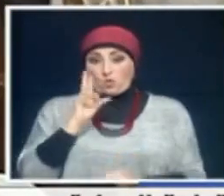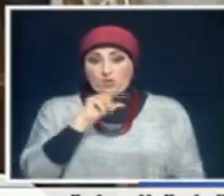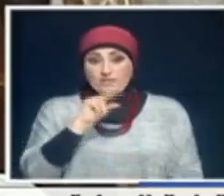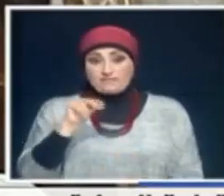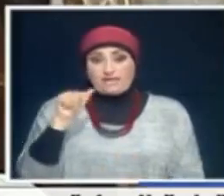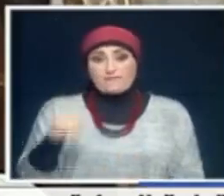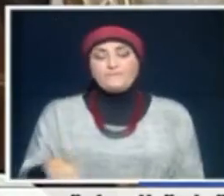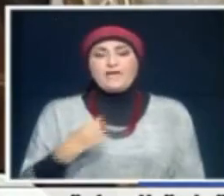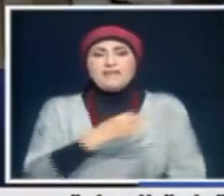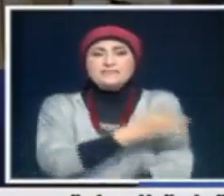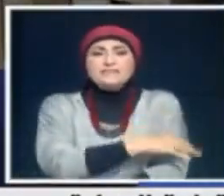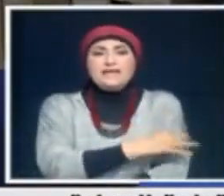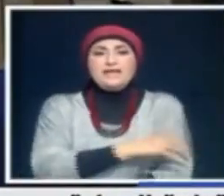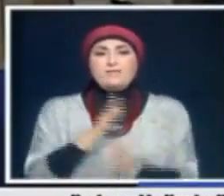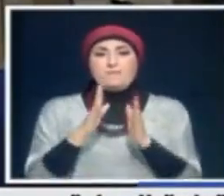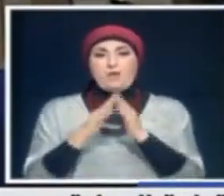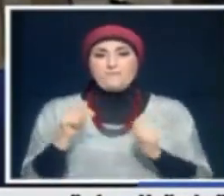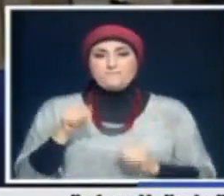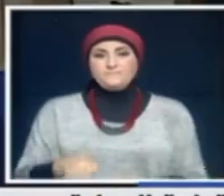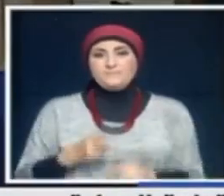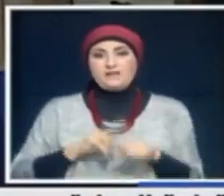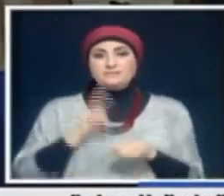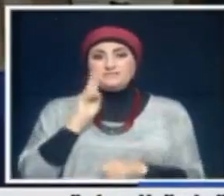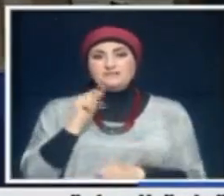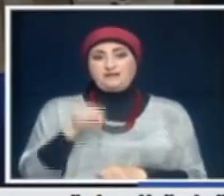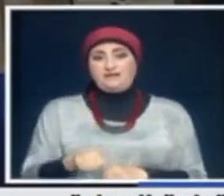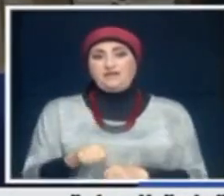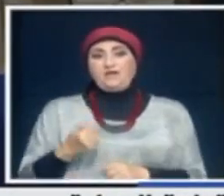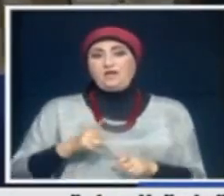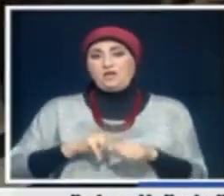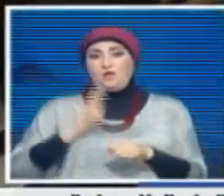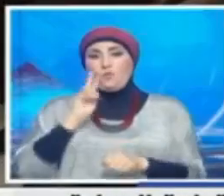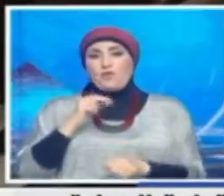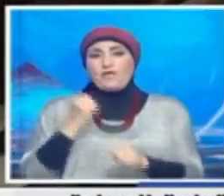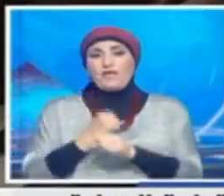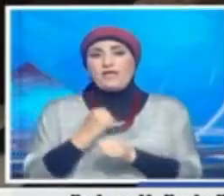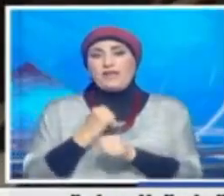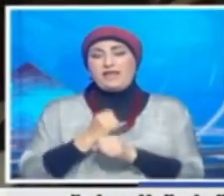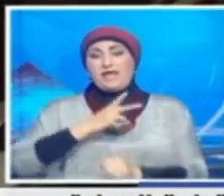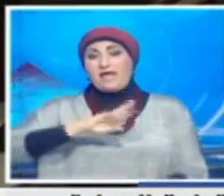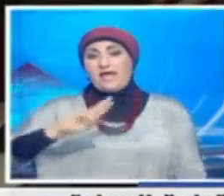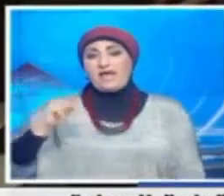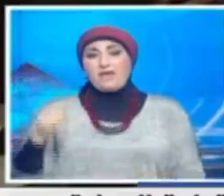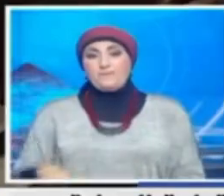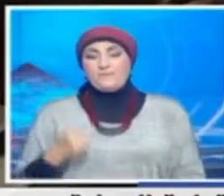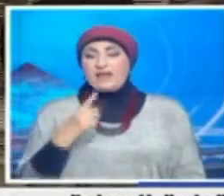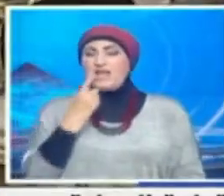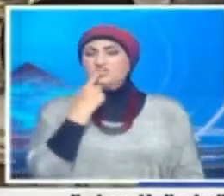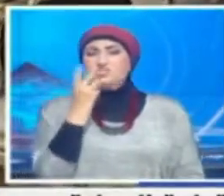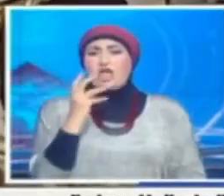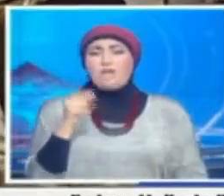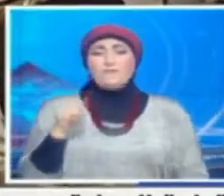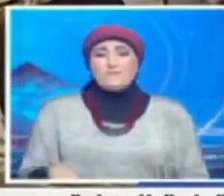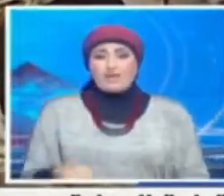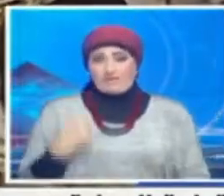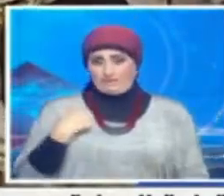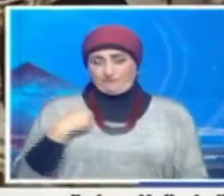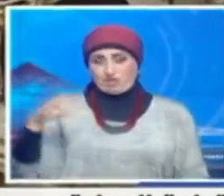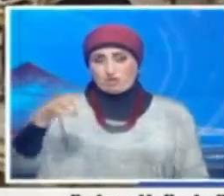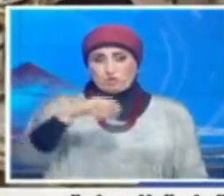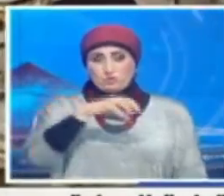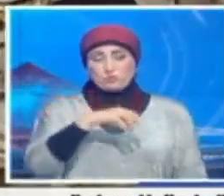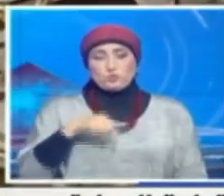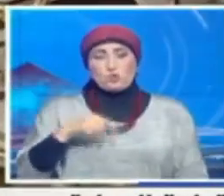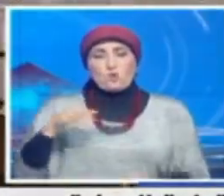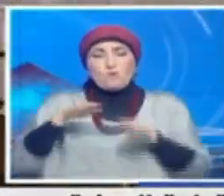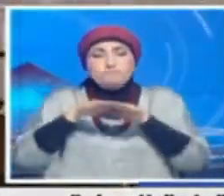التجربة المصرية العريقة في بناء المؤسسات الوطنية والعمل على خلق جيل من القيادات الشابة من دول عدم الانحياز.